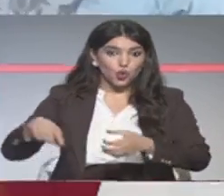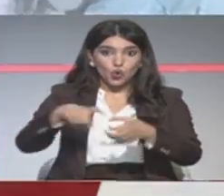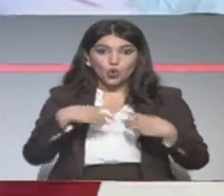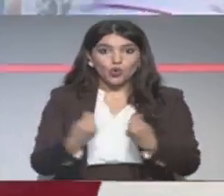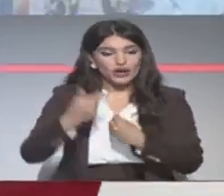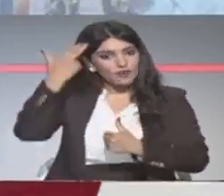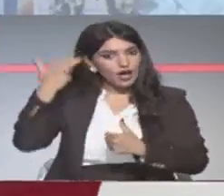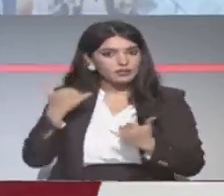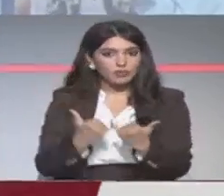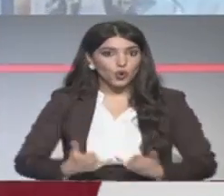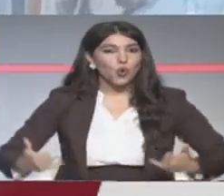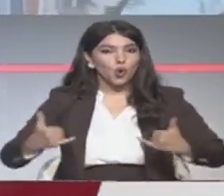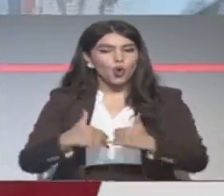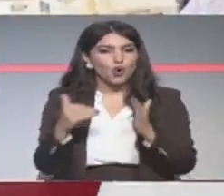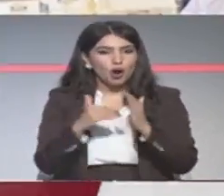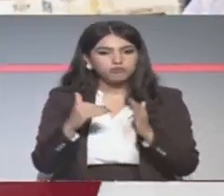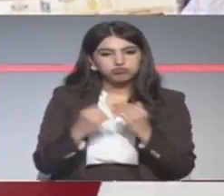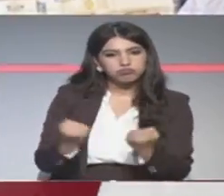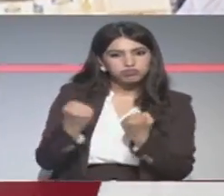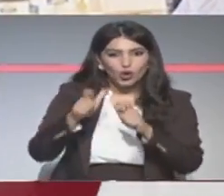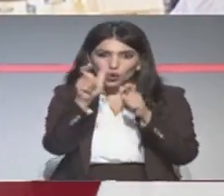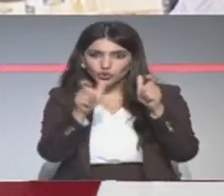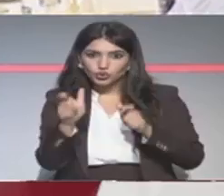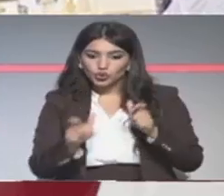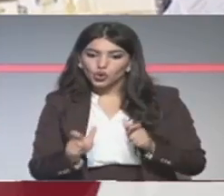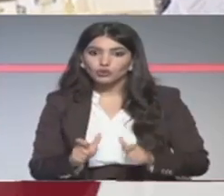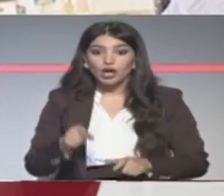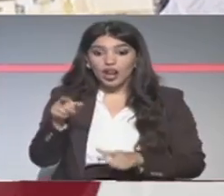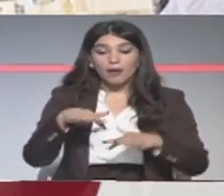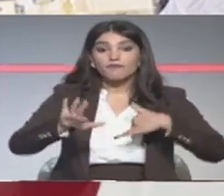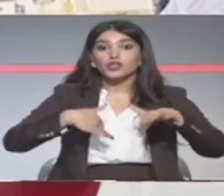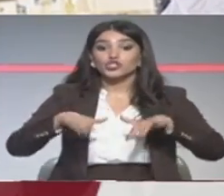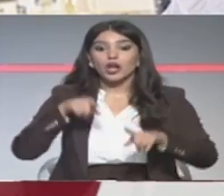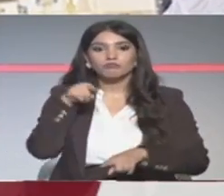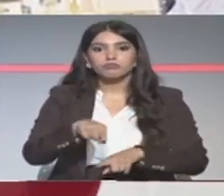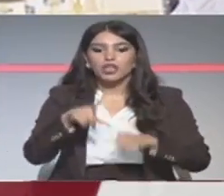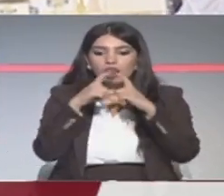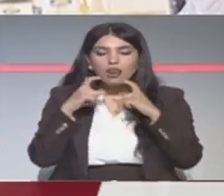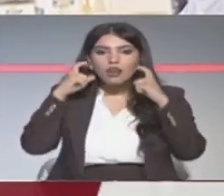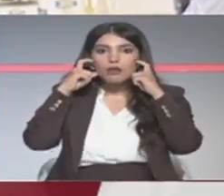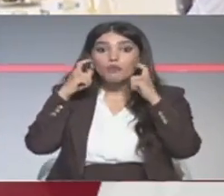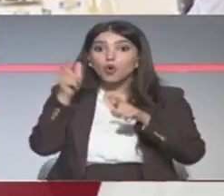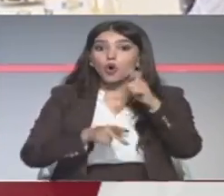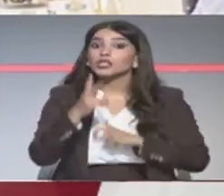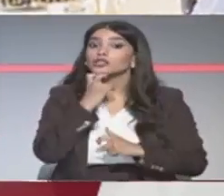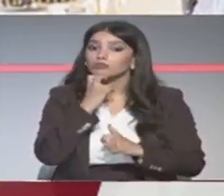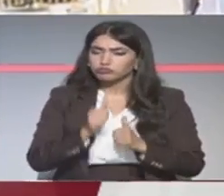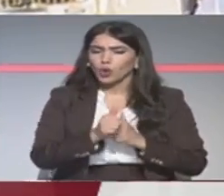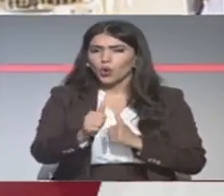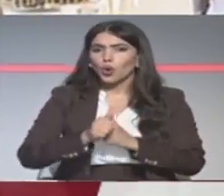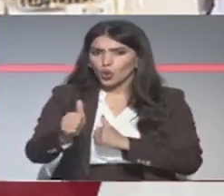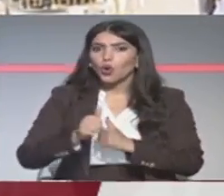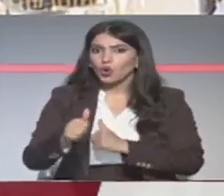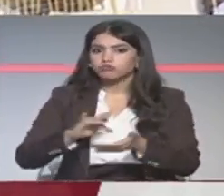الحكومة بالقصبة تكثيف الحملات الأمنية الرامية إلى فرض استعمال وسائل الوقاية من فيروس كورونا المستجد